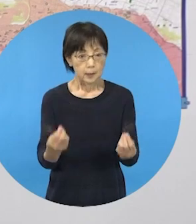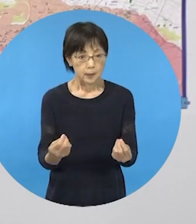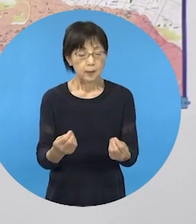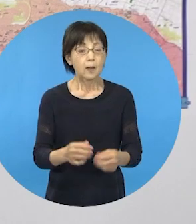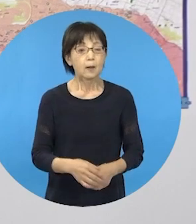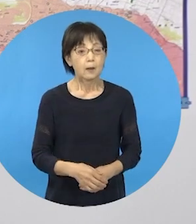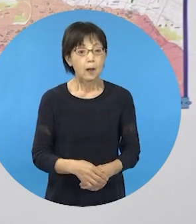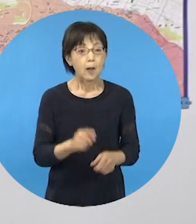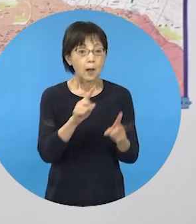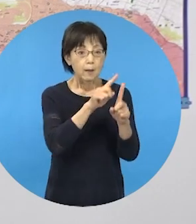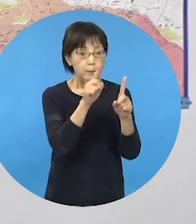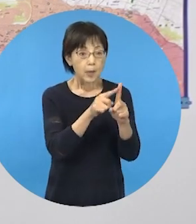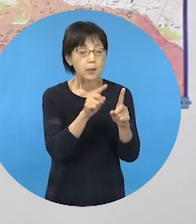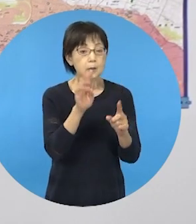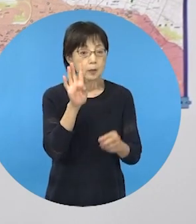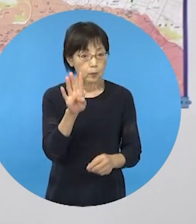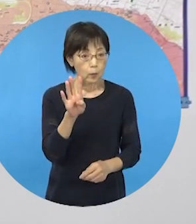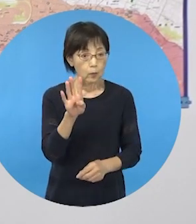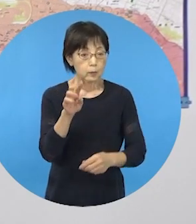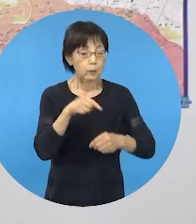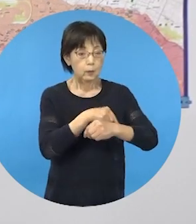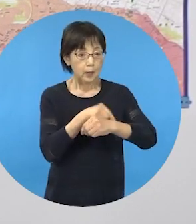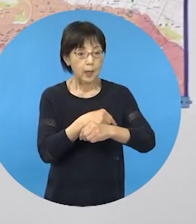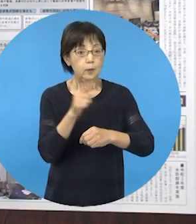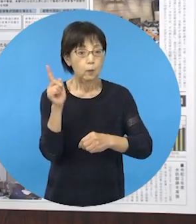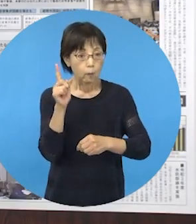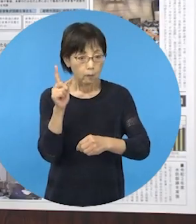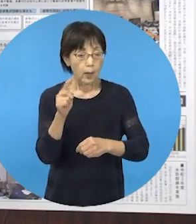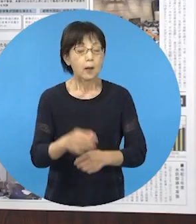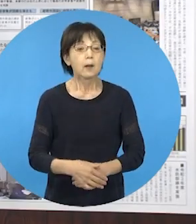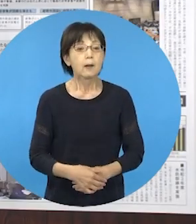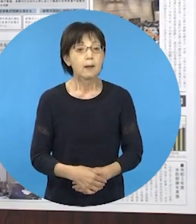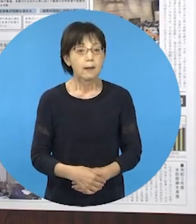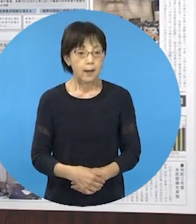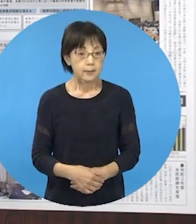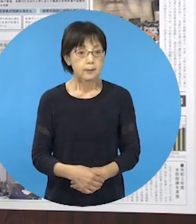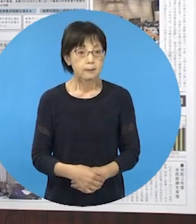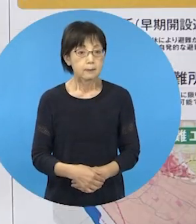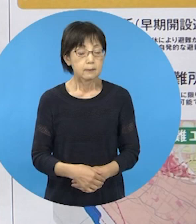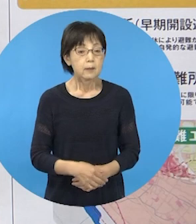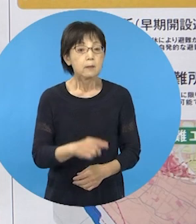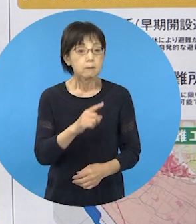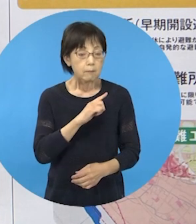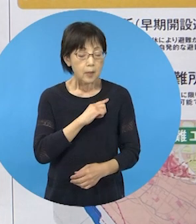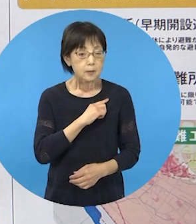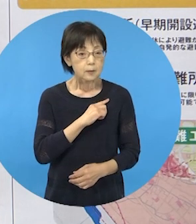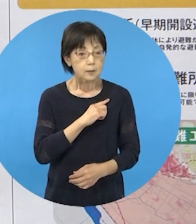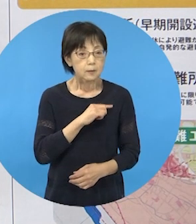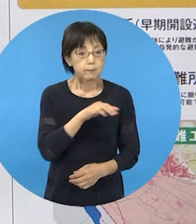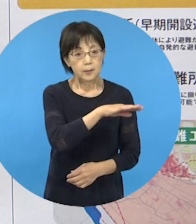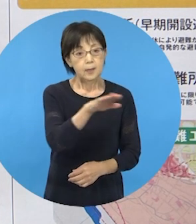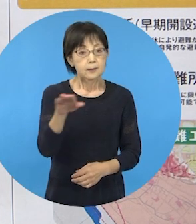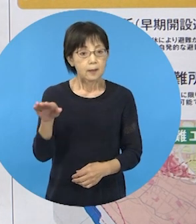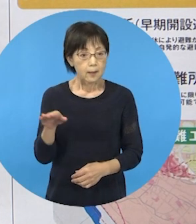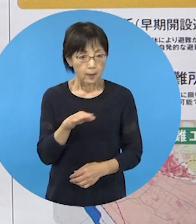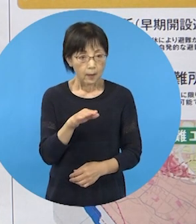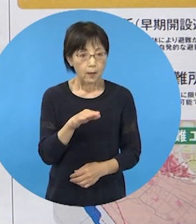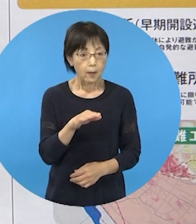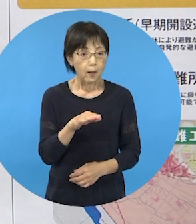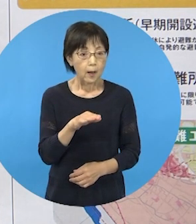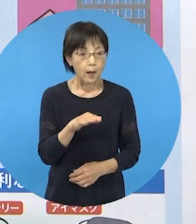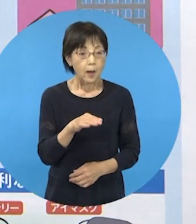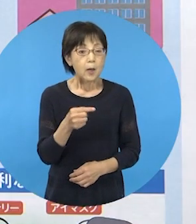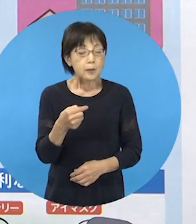4面にはどのようなことが記載されているんでしょうか。 はい、まずはじめに市民の皆さん一人一人